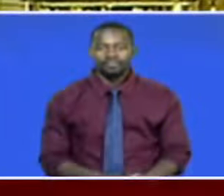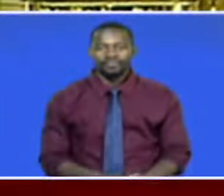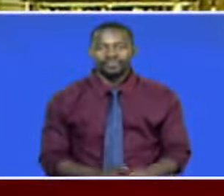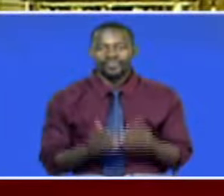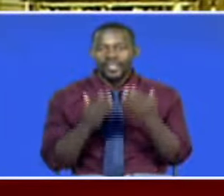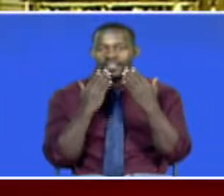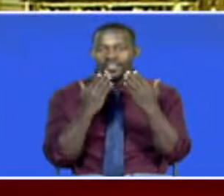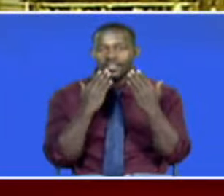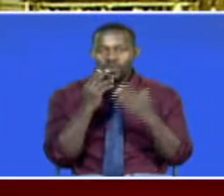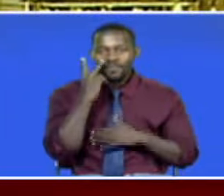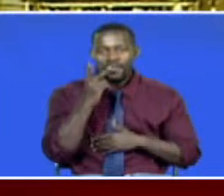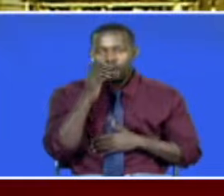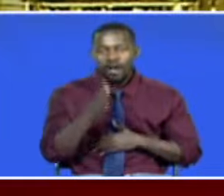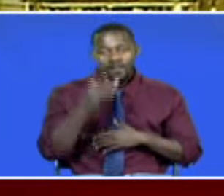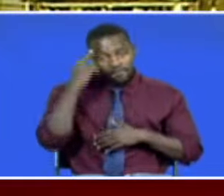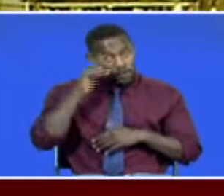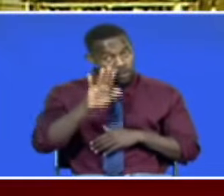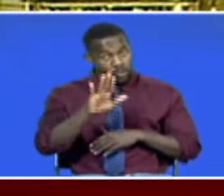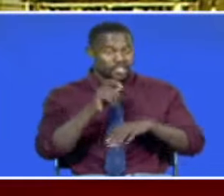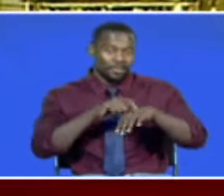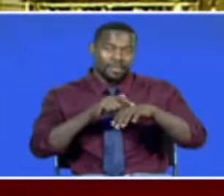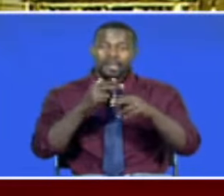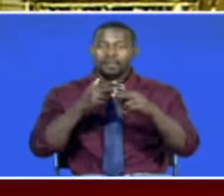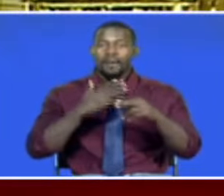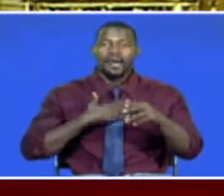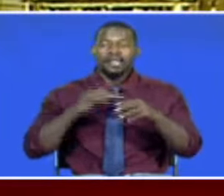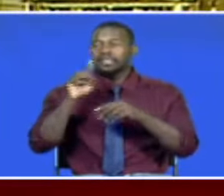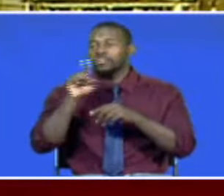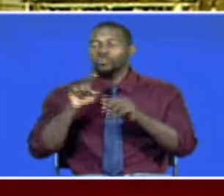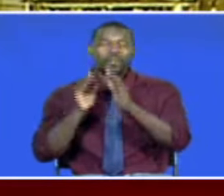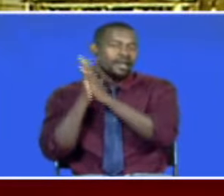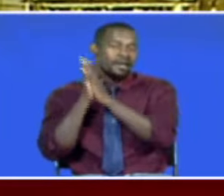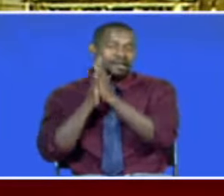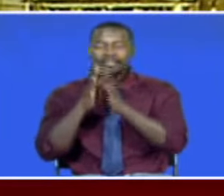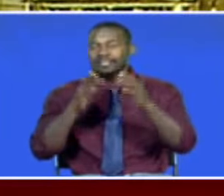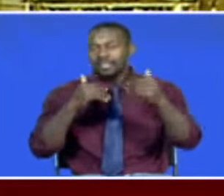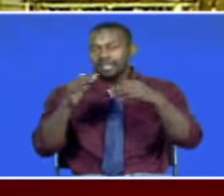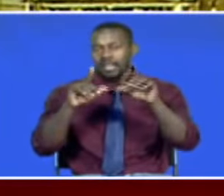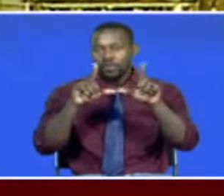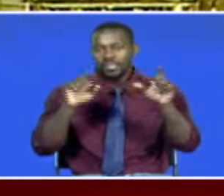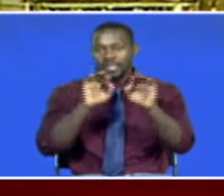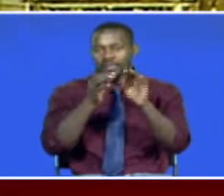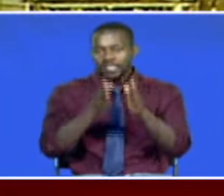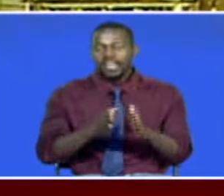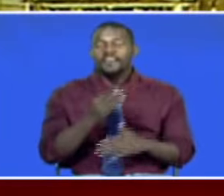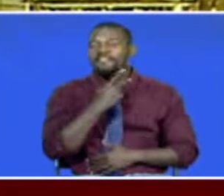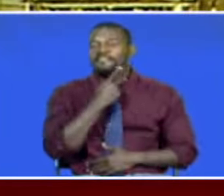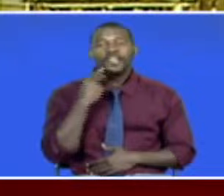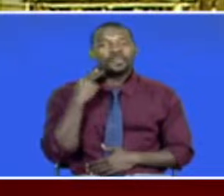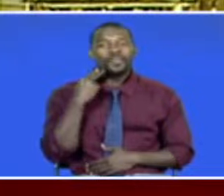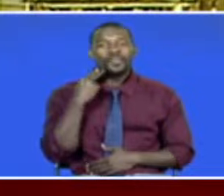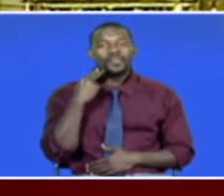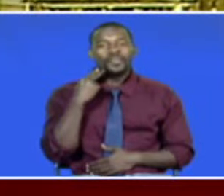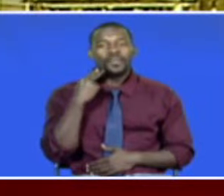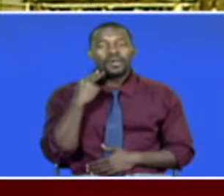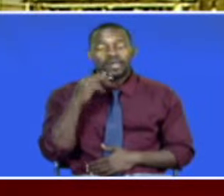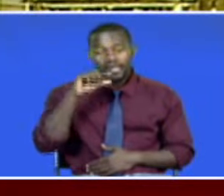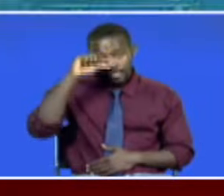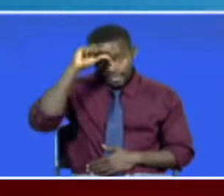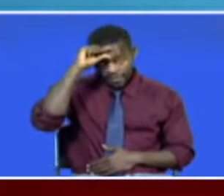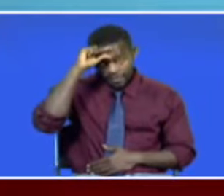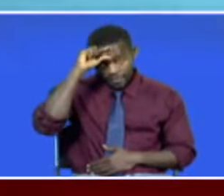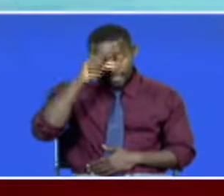Asante sana kwa kutuazima muda wako mtazamaji. Jina langu ni Zubeida Kananu, mkalimani wa ishara ni Philip Omondi.